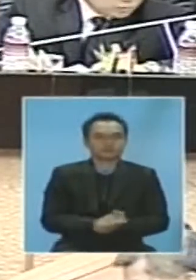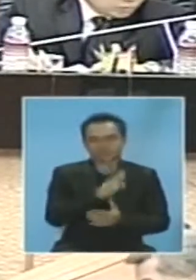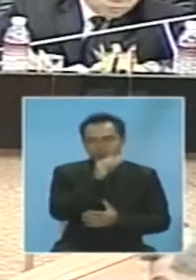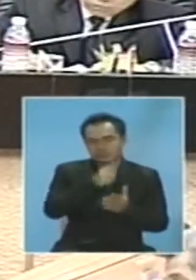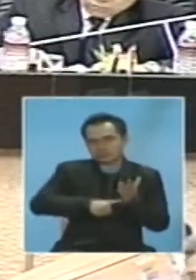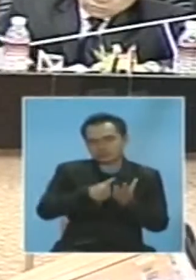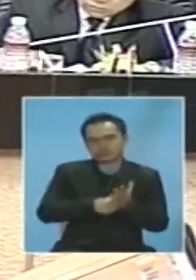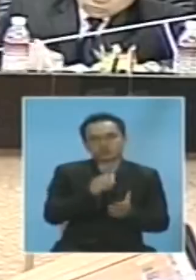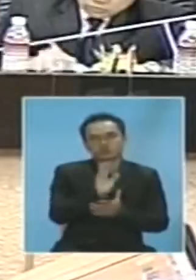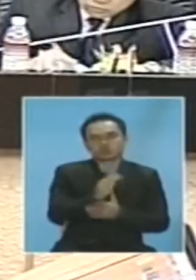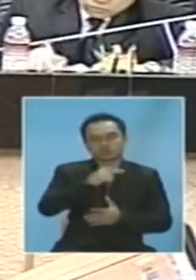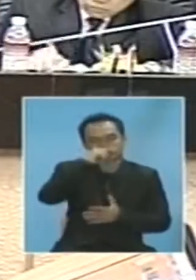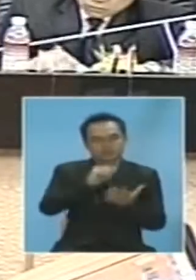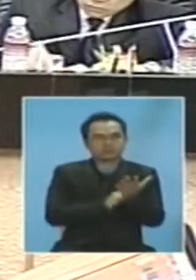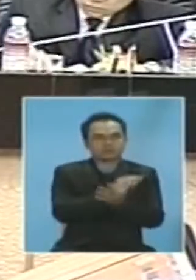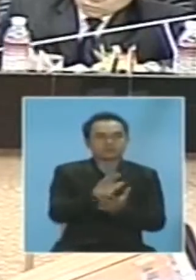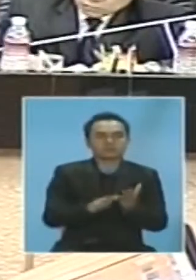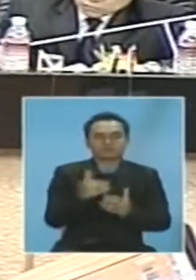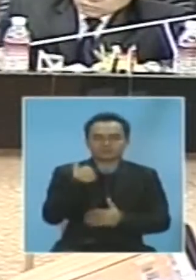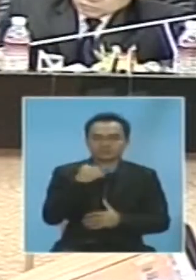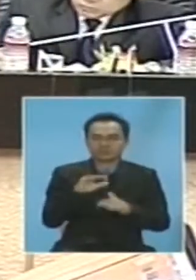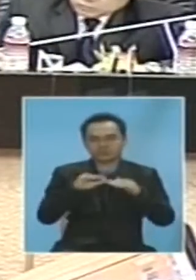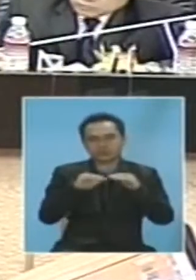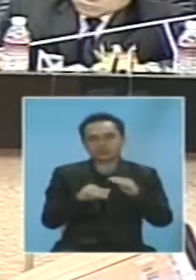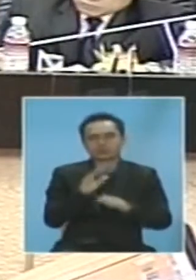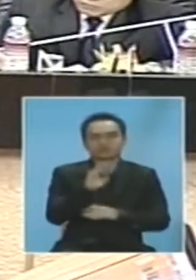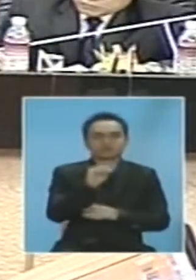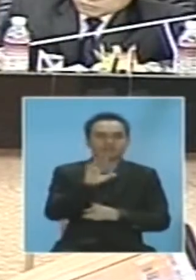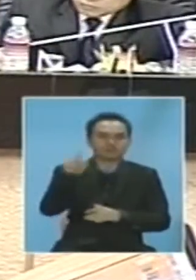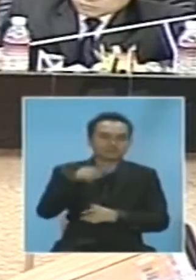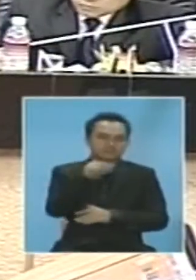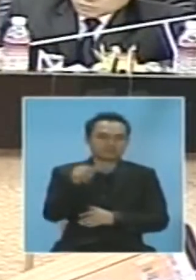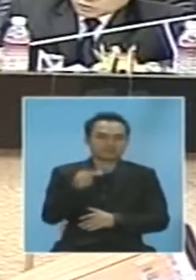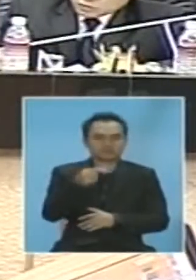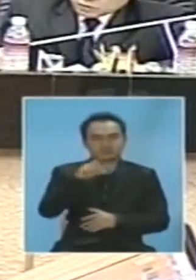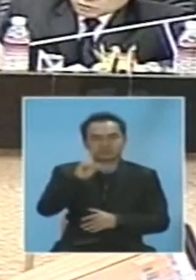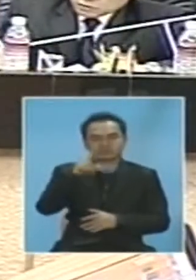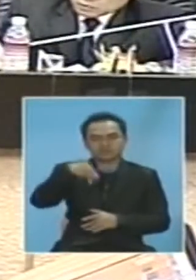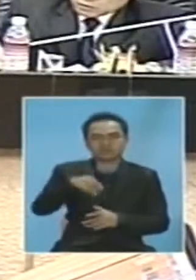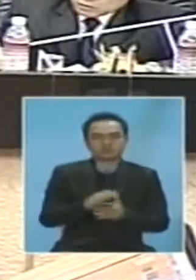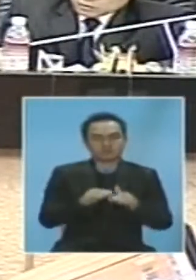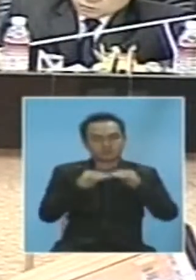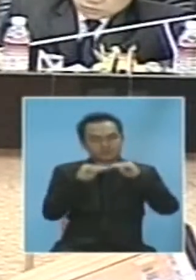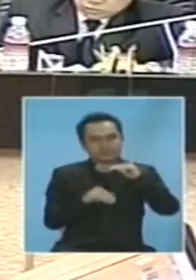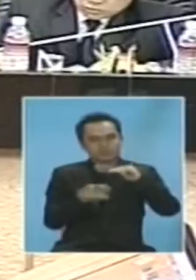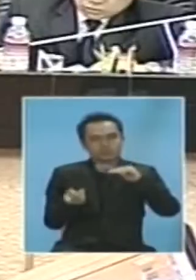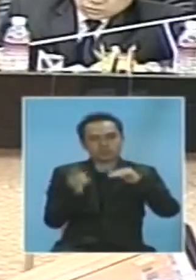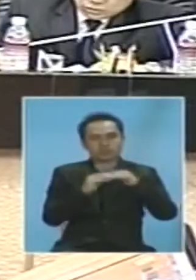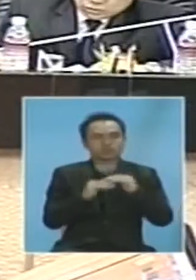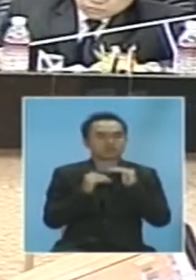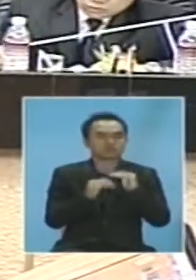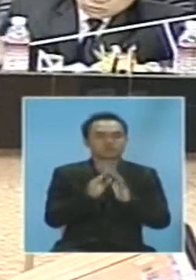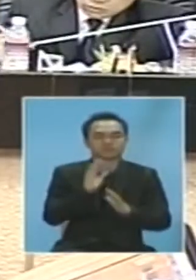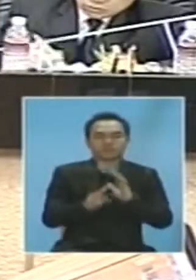ของประเทศก็อยู่ในระดับเพียง 45% ของ GDP ค่ะซึ่งต่ำกว่าเพดานที่กำหนดไว้